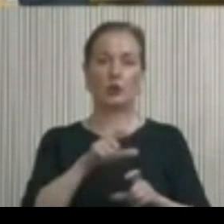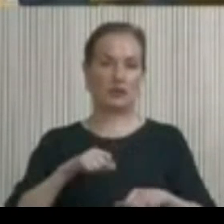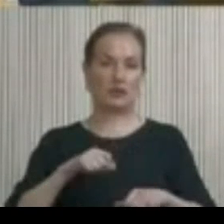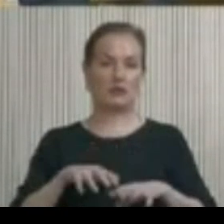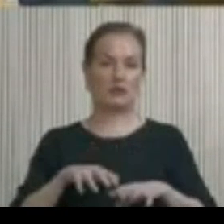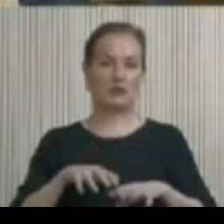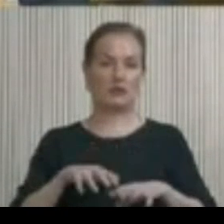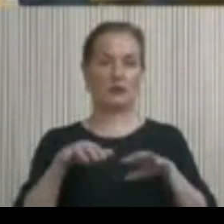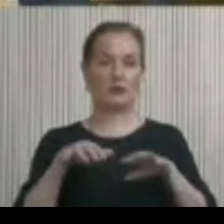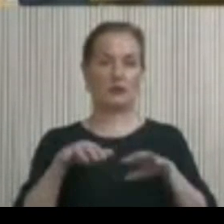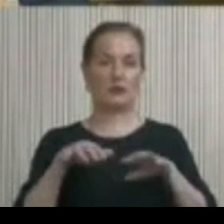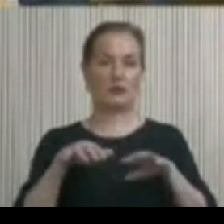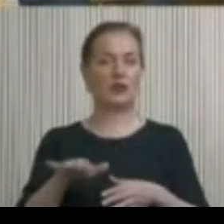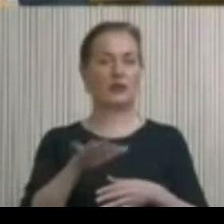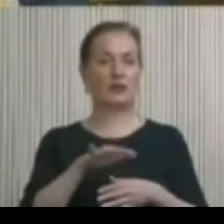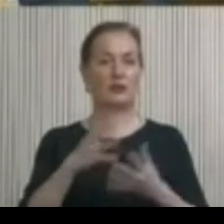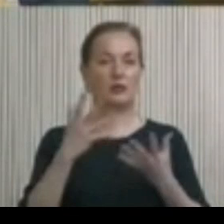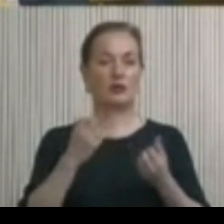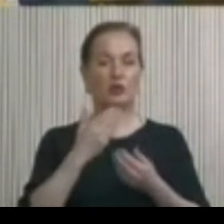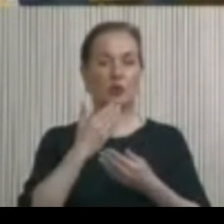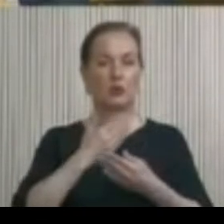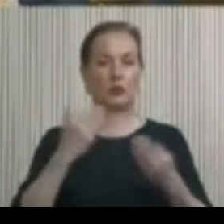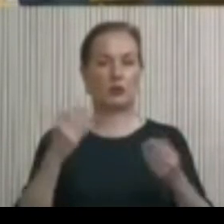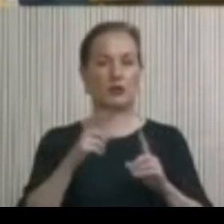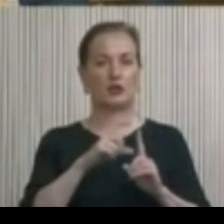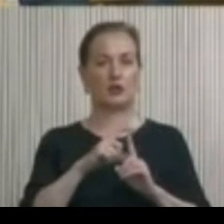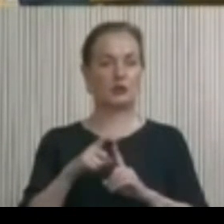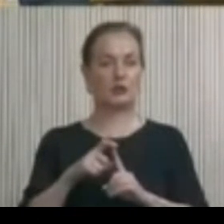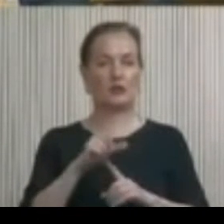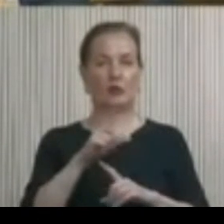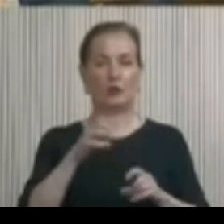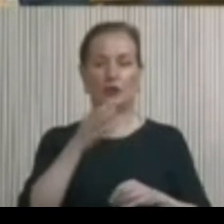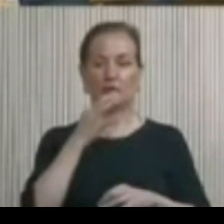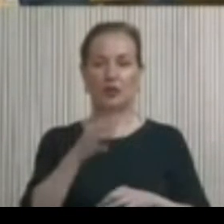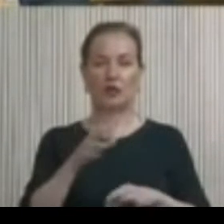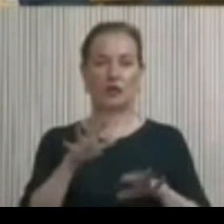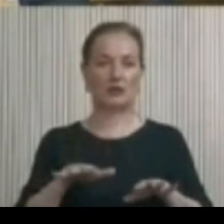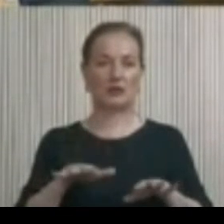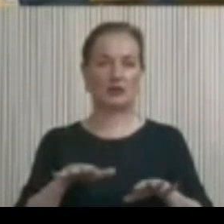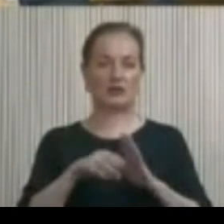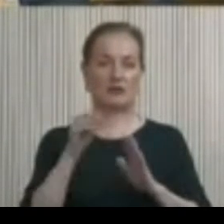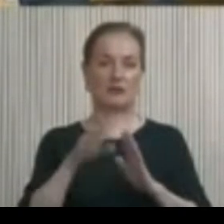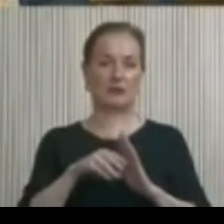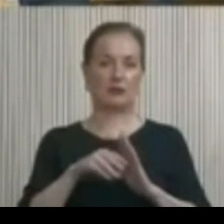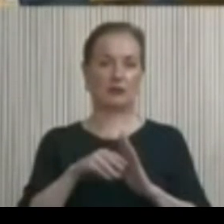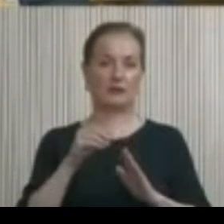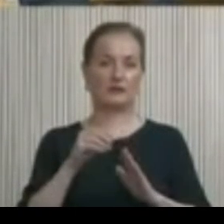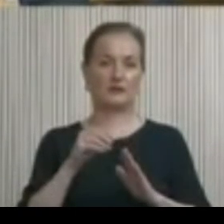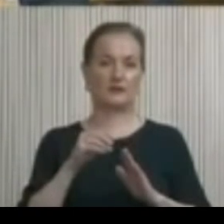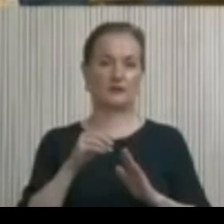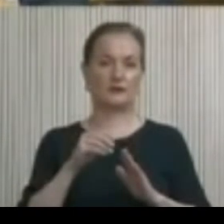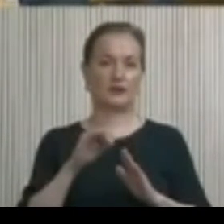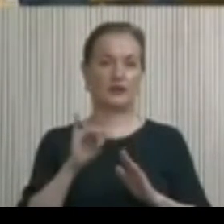Але ще останнє слово, люди скажуть, на місцевих виборах, покажуть і дадуть вам оцінку. Слава Україні!